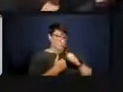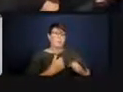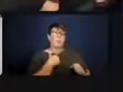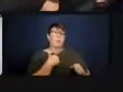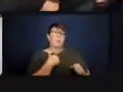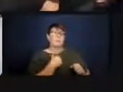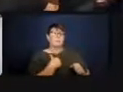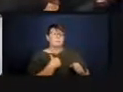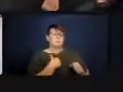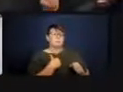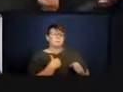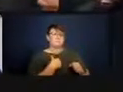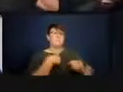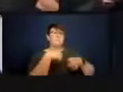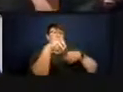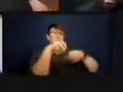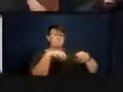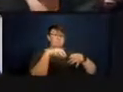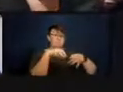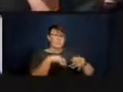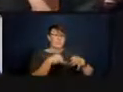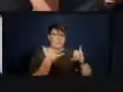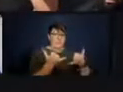Asante. Ningependa